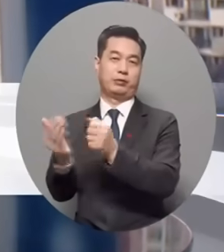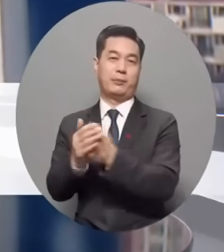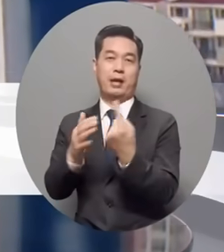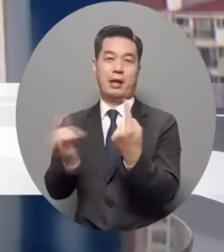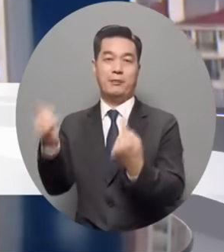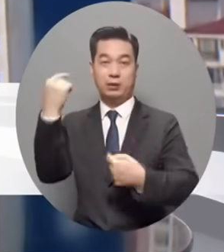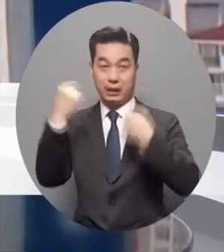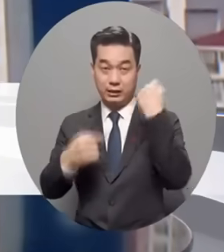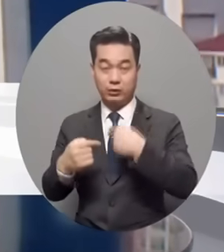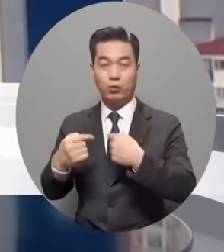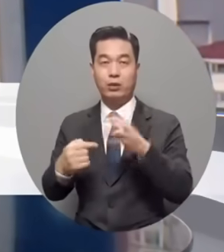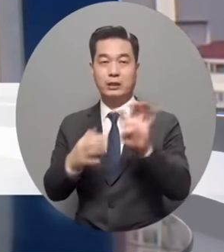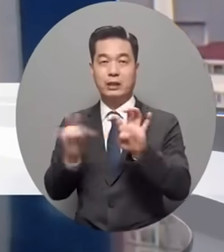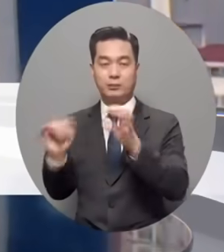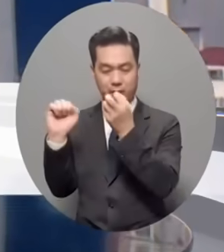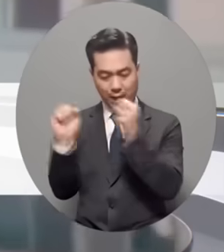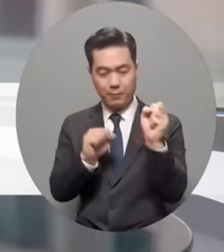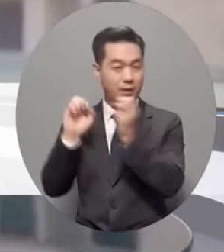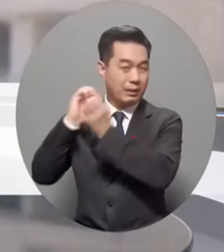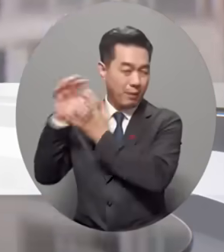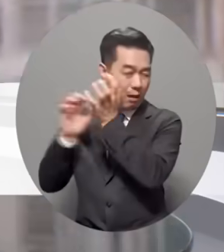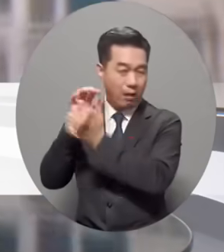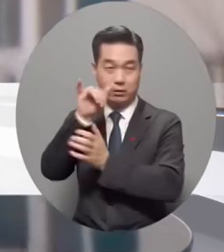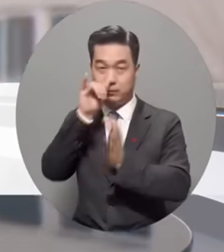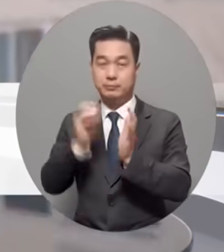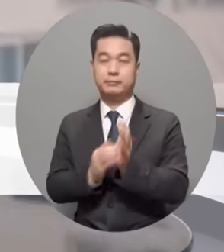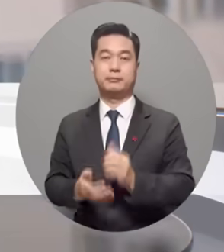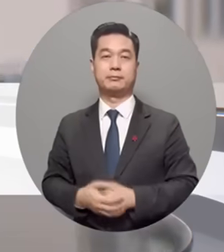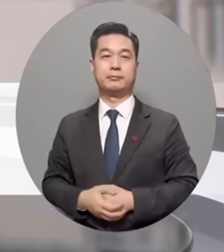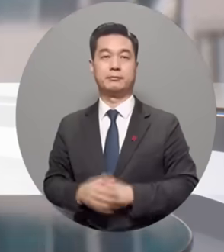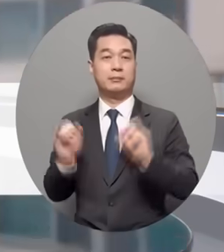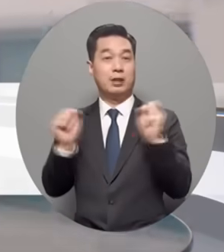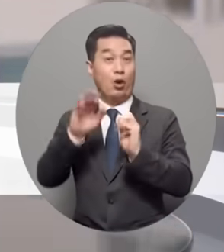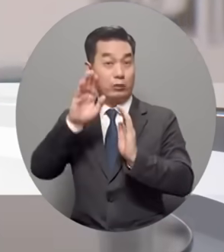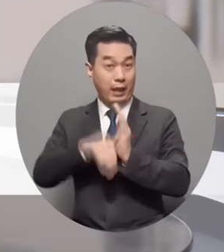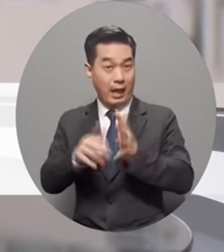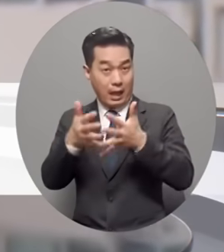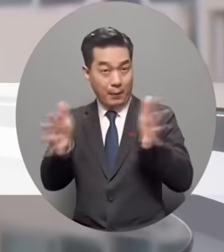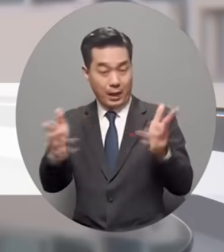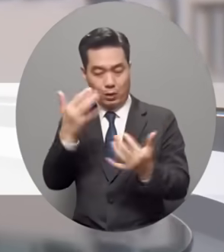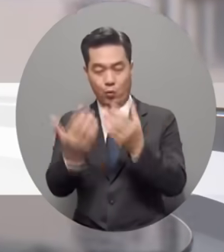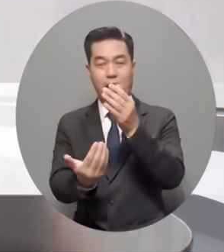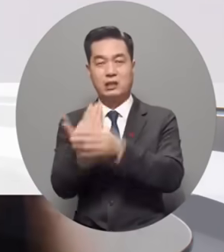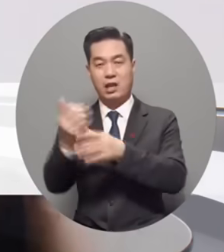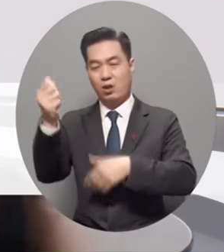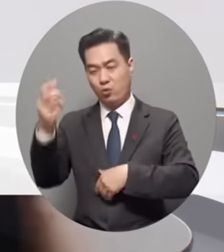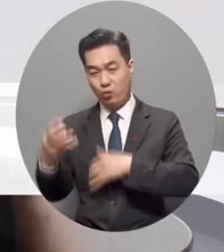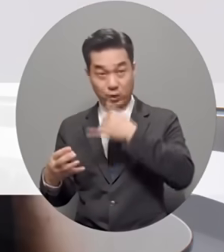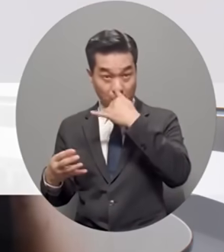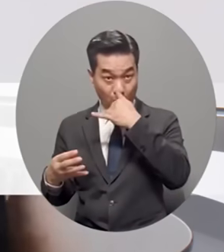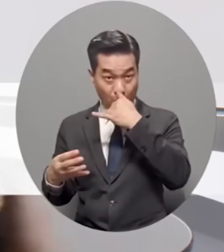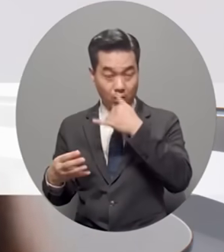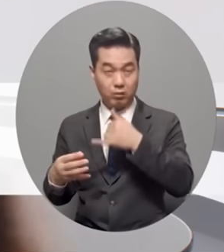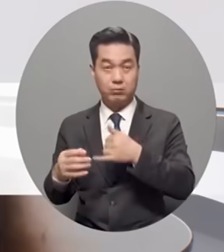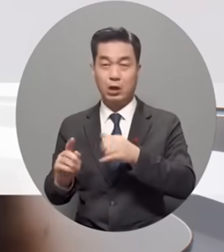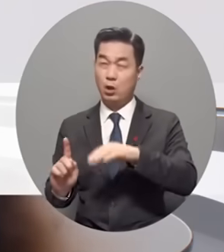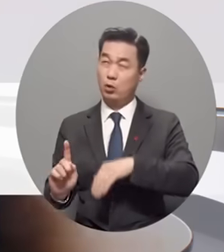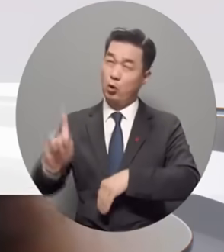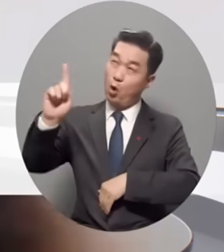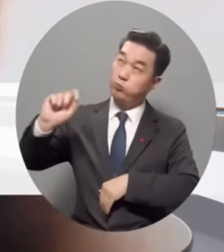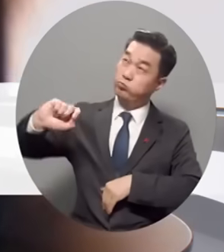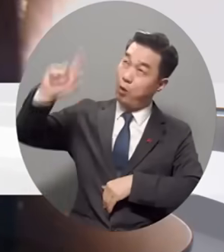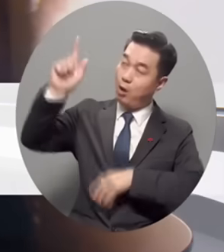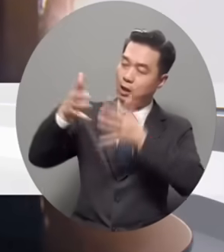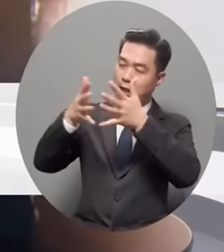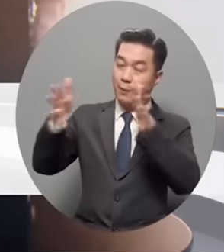다치고 40명이 대피하는 일이 벌어졌습니다. 겨울철 아파트 화재가 잇따르고 있는데 이렇게 고층 아파트에서 불이 났을